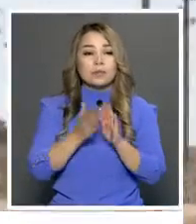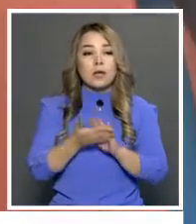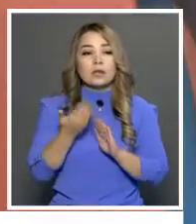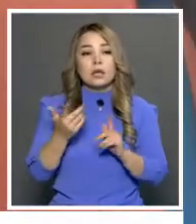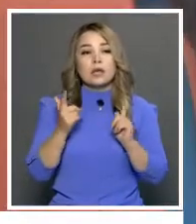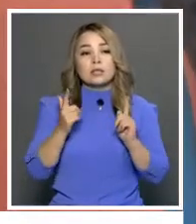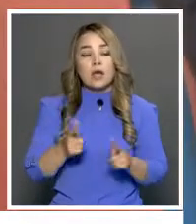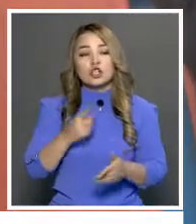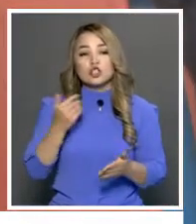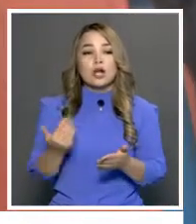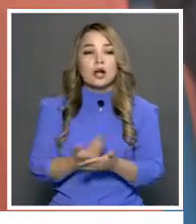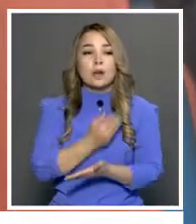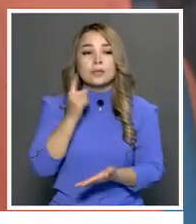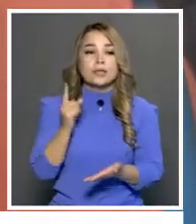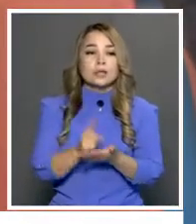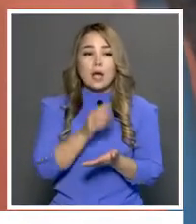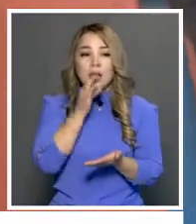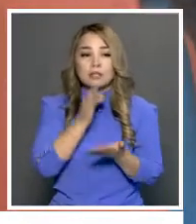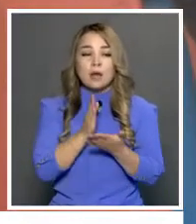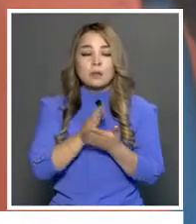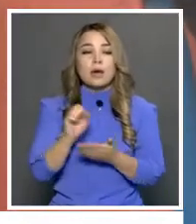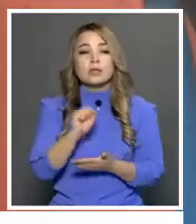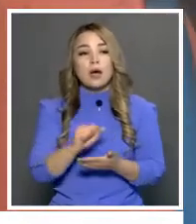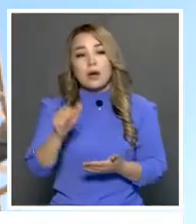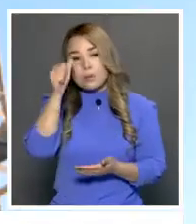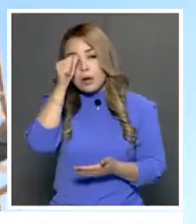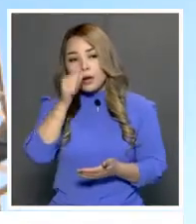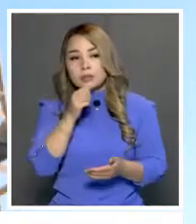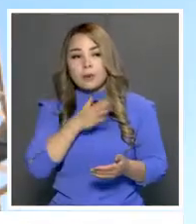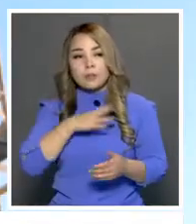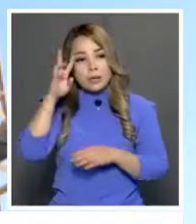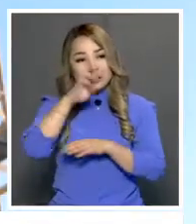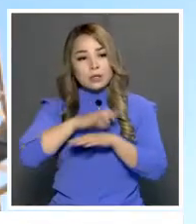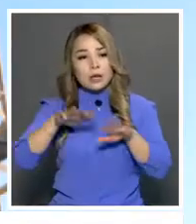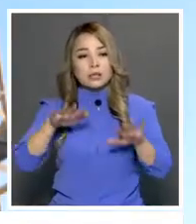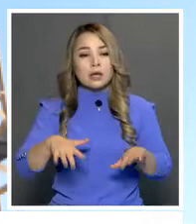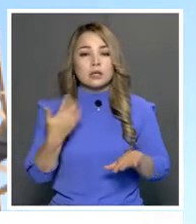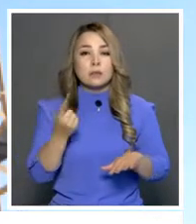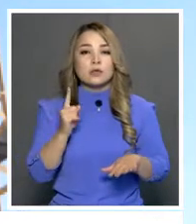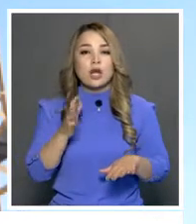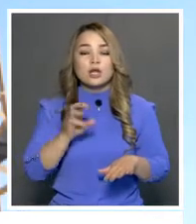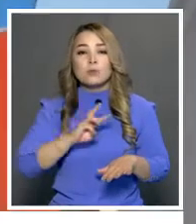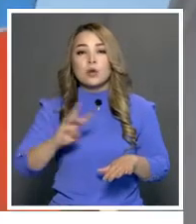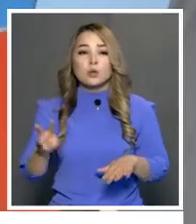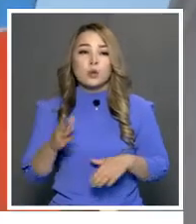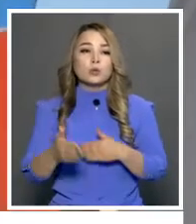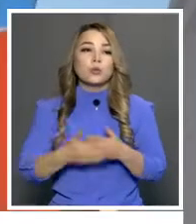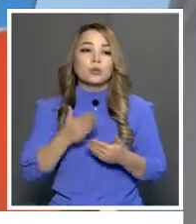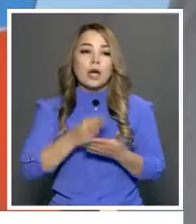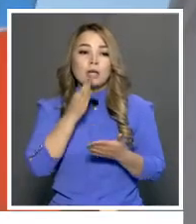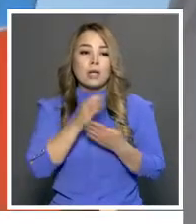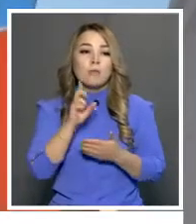Қазақстанға жаңа міндеттемелер қойылды. Яғни тамыз айында біздің елде тәулігіне 1,5 миллионға жуық баррель